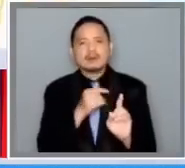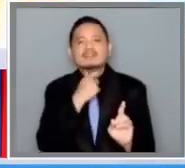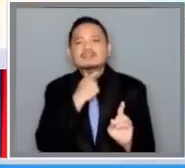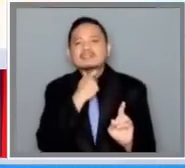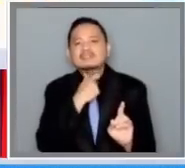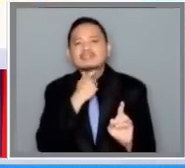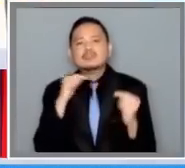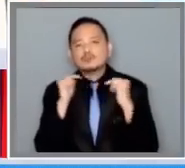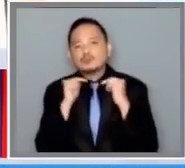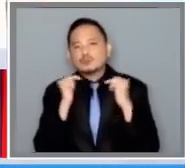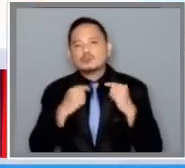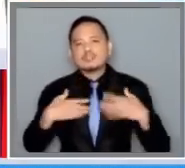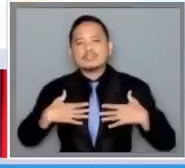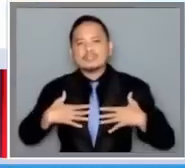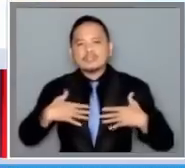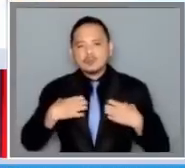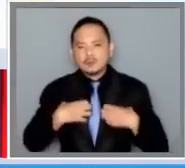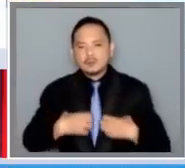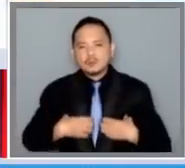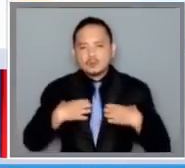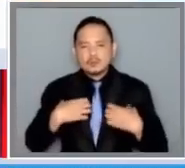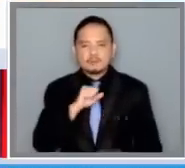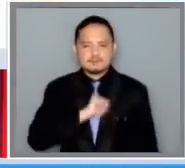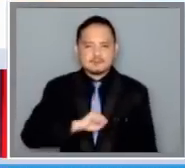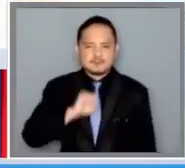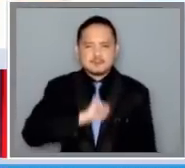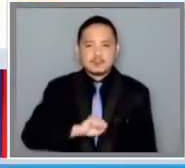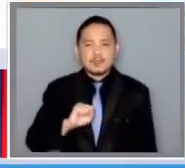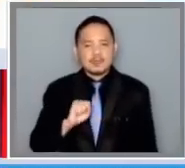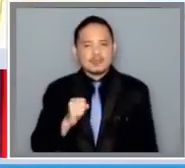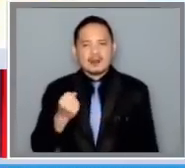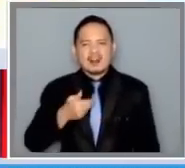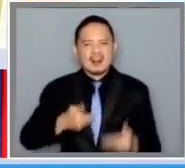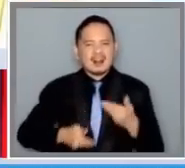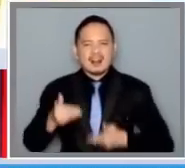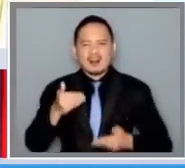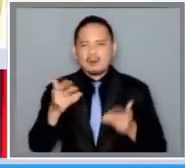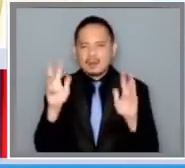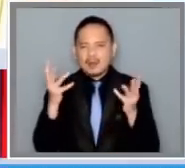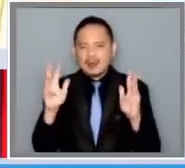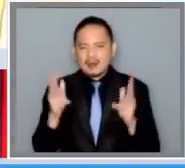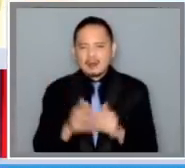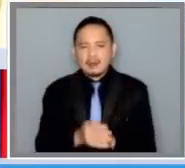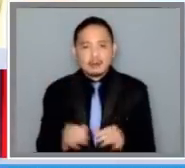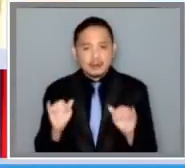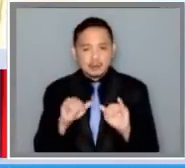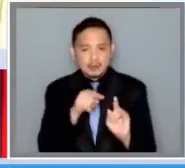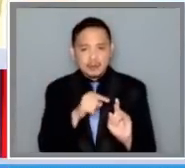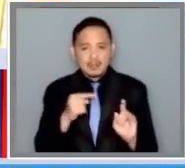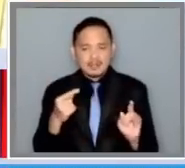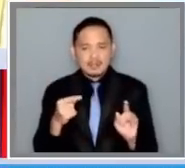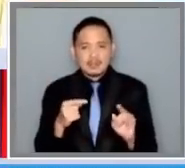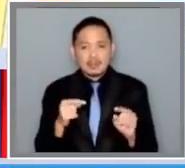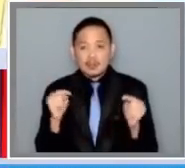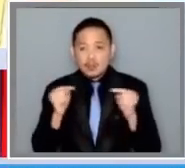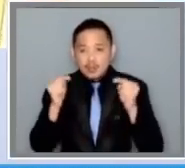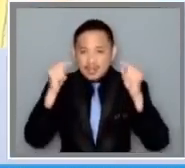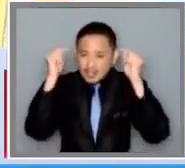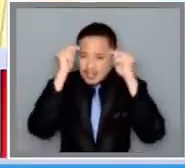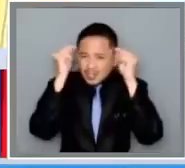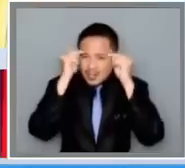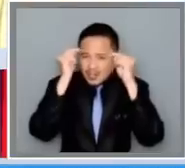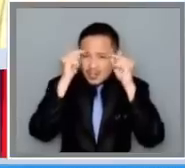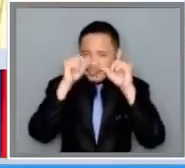yung dibdib mo at inuubo ka na, wala ka nang gana kumain. At siyempre kung sumasakit na rin yung ulo mo ng